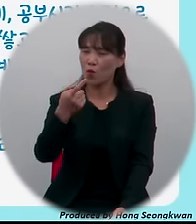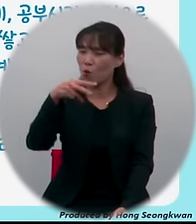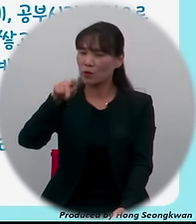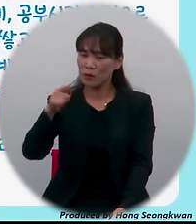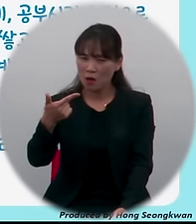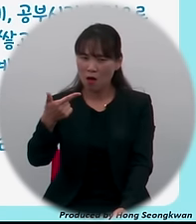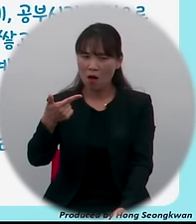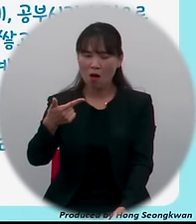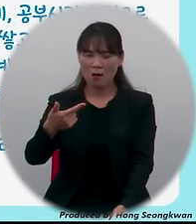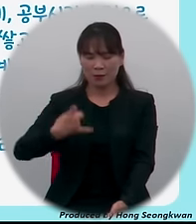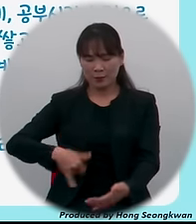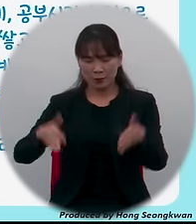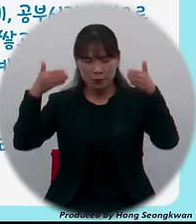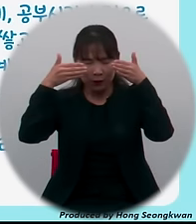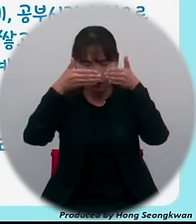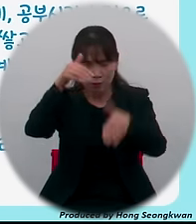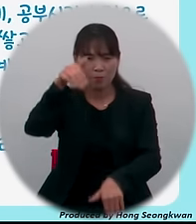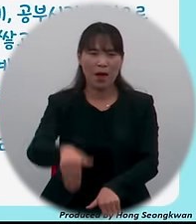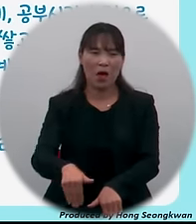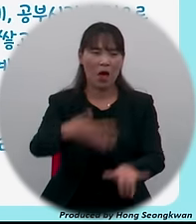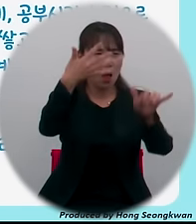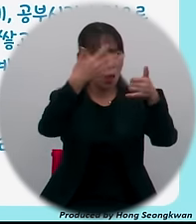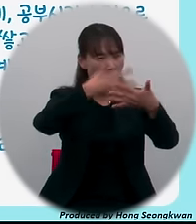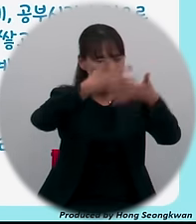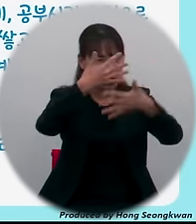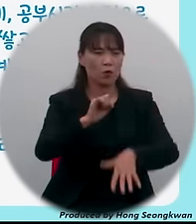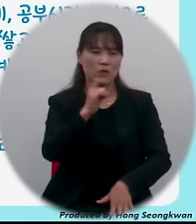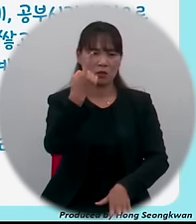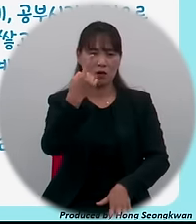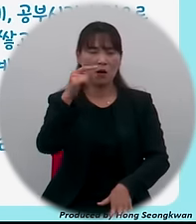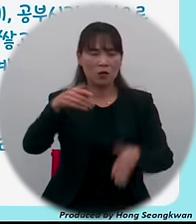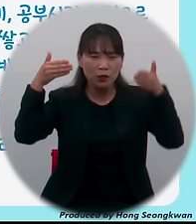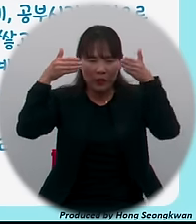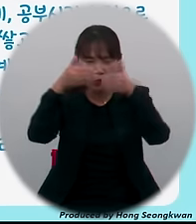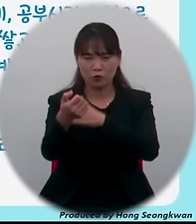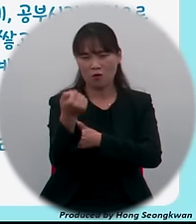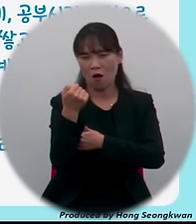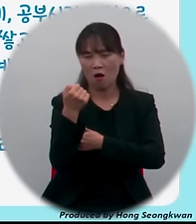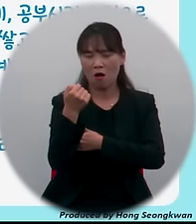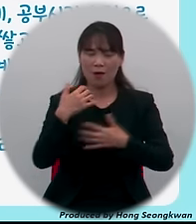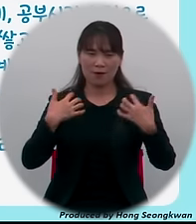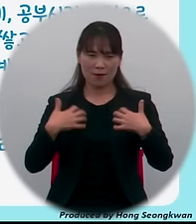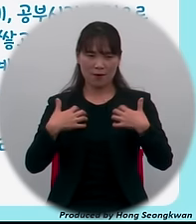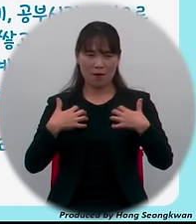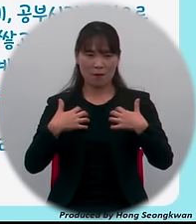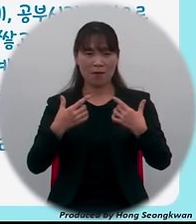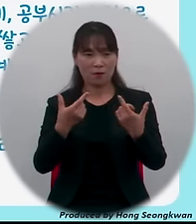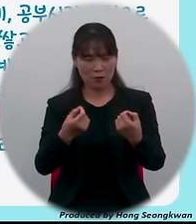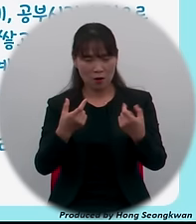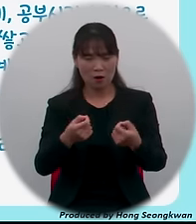오션이 아는 앱은 자녀들 집중력이 굉장히 낮아졌어요 쇼퍼 문화 때문에 그런 와에 된 집중력을